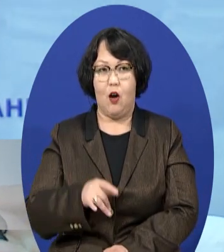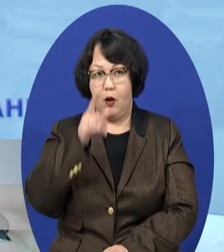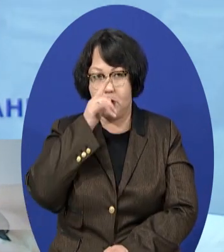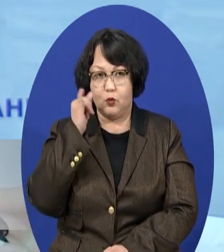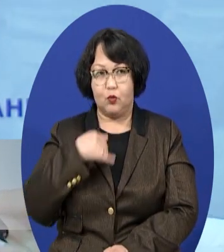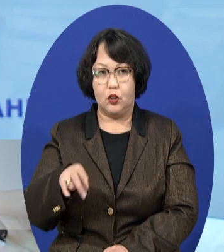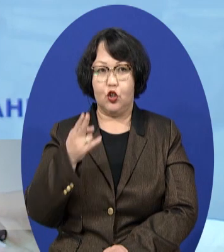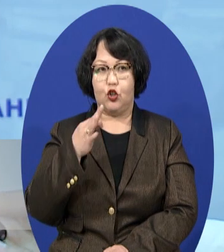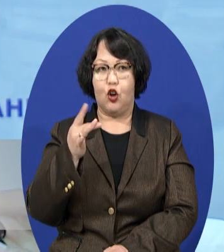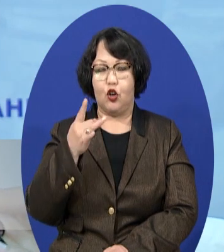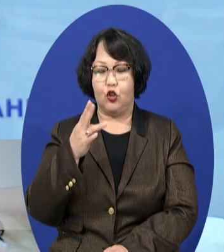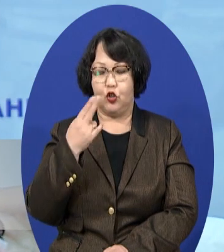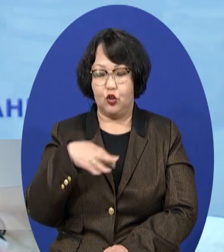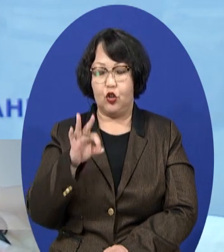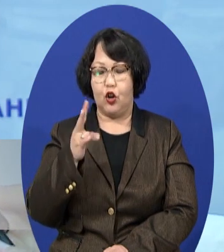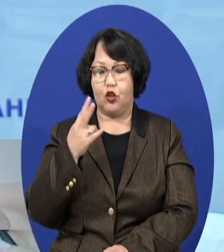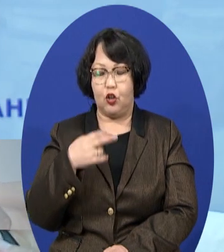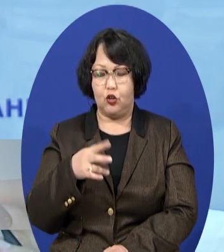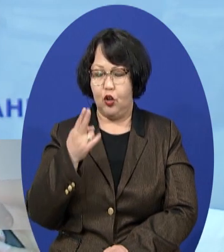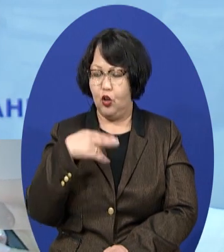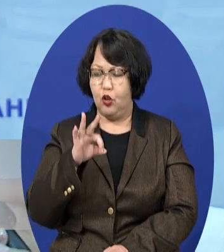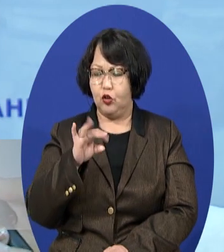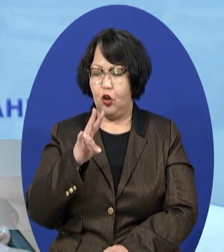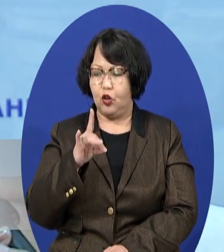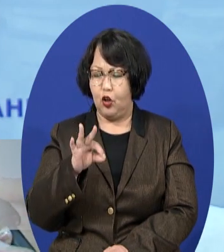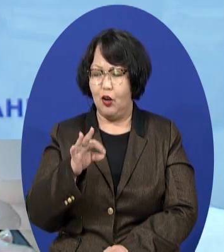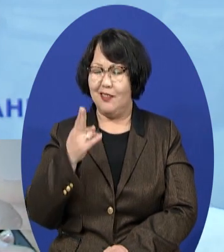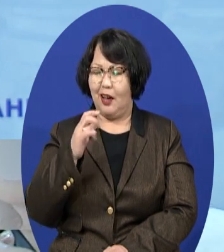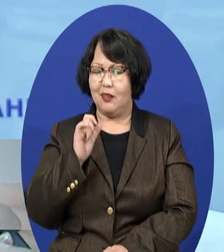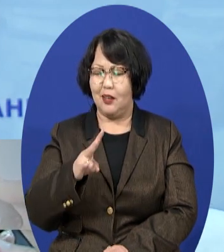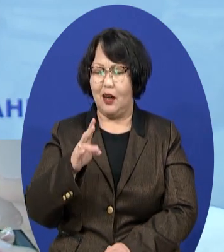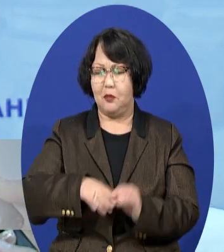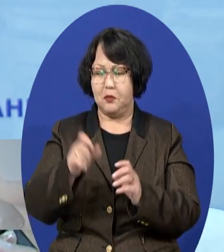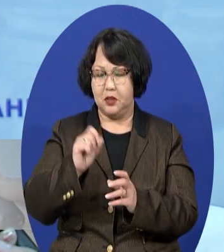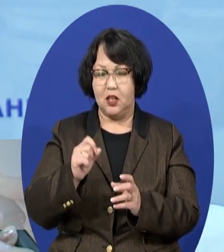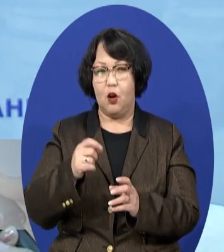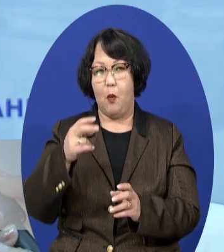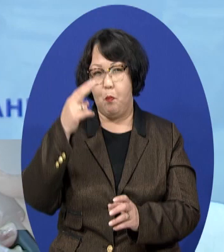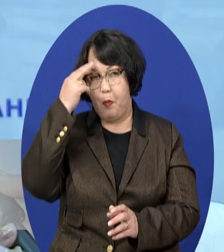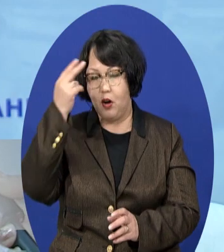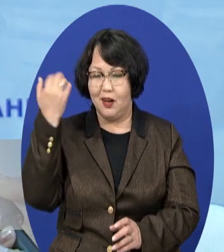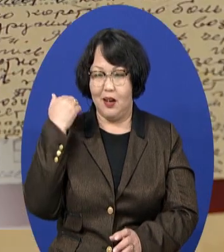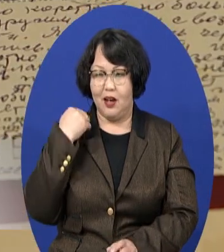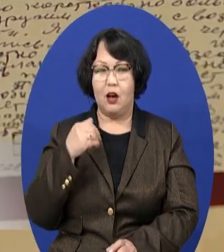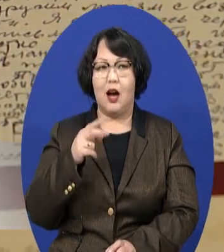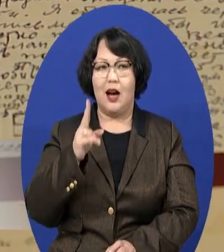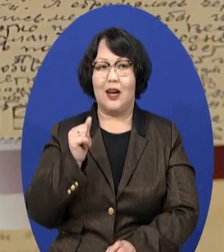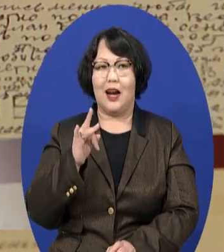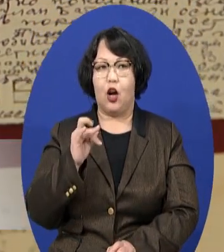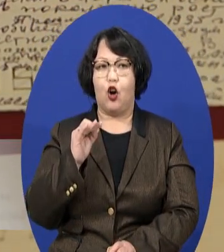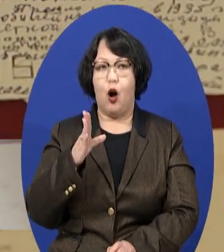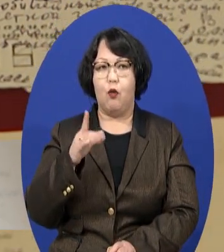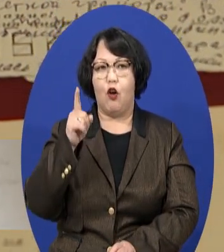Оросын холбооны улсын дорн дахны гар бичмэлийн хүрээлэн Оросын архивууд, Эртний улсын архив, Польшийн Краков хотын архив, за мөн Унгарын